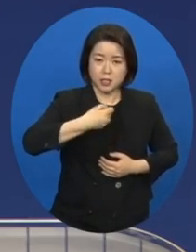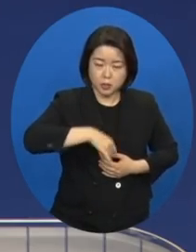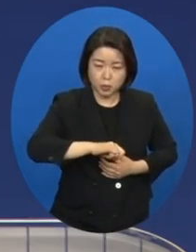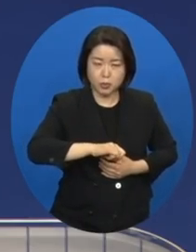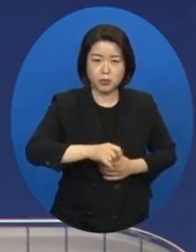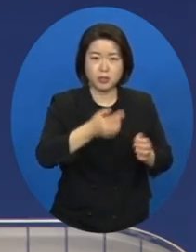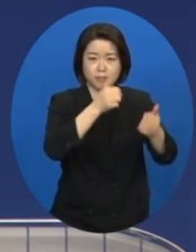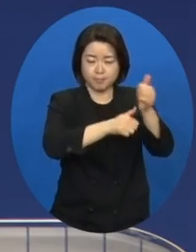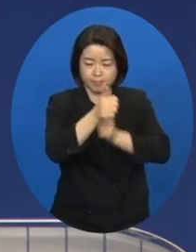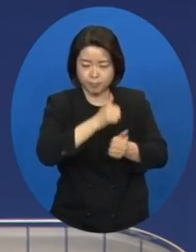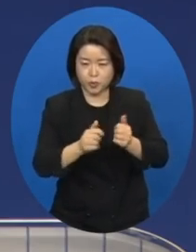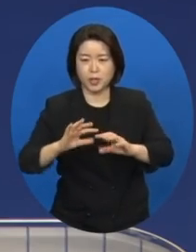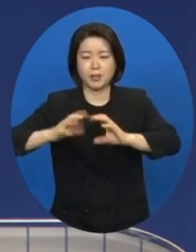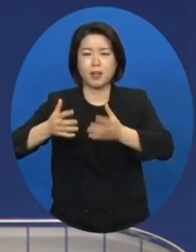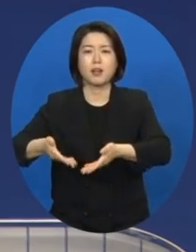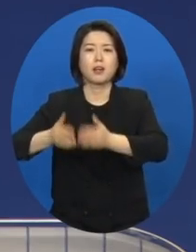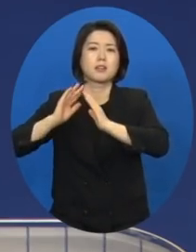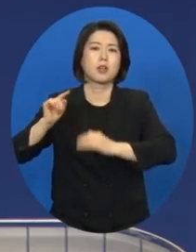거야.